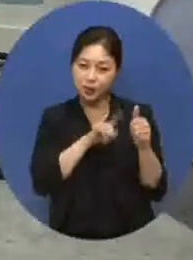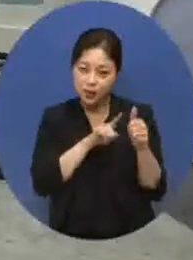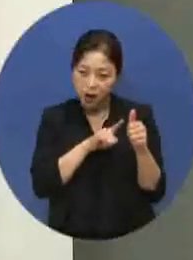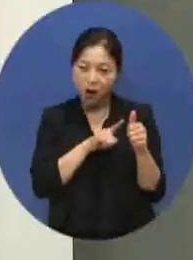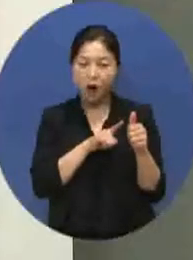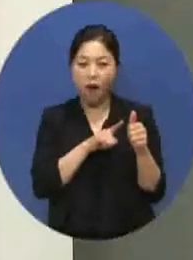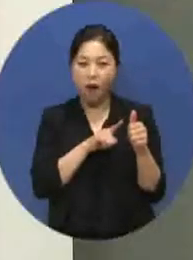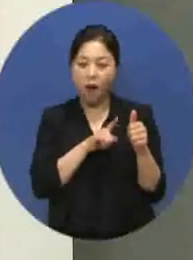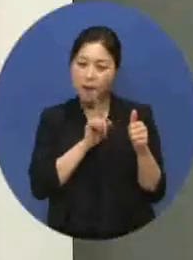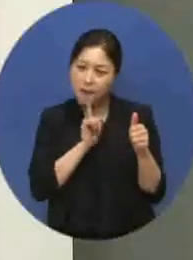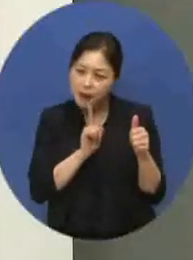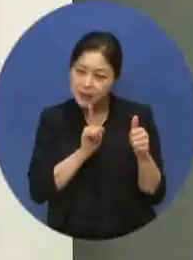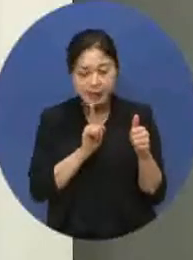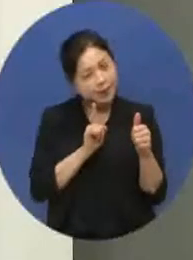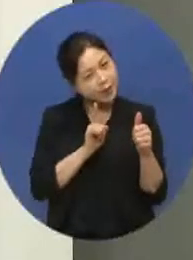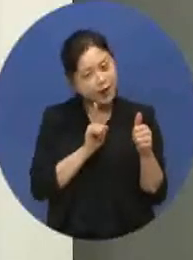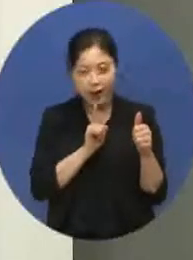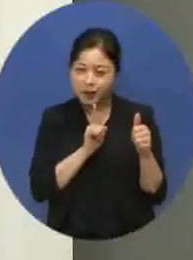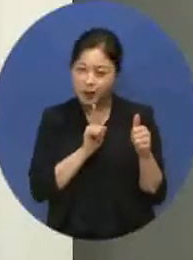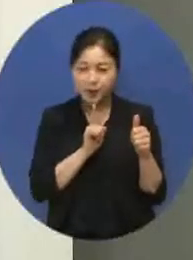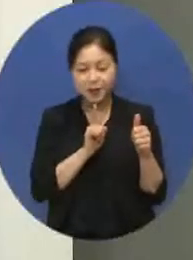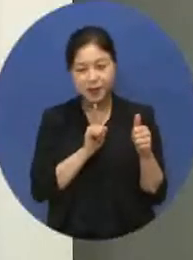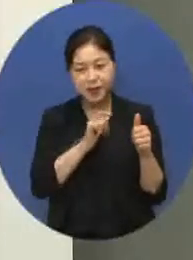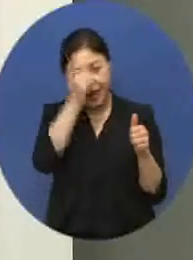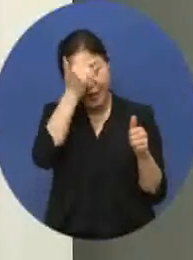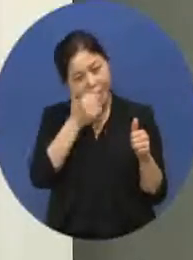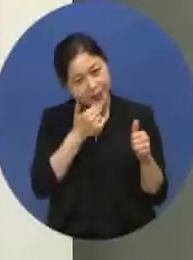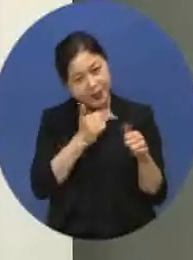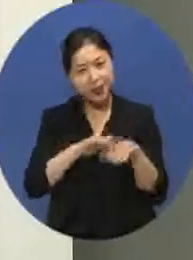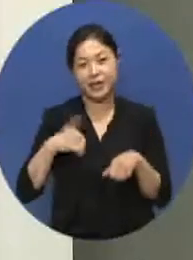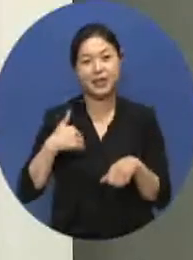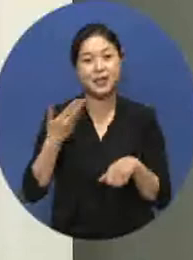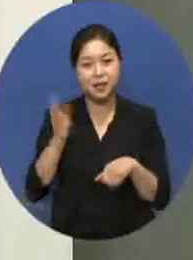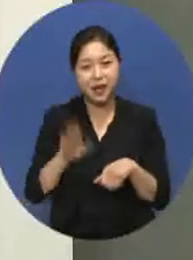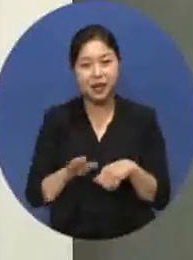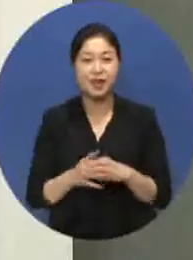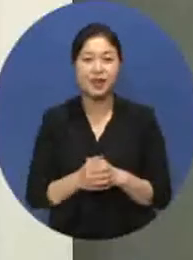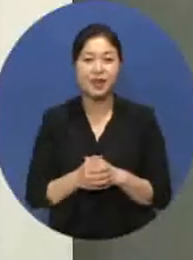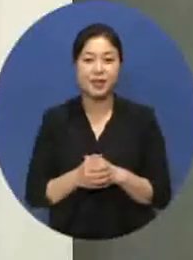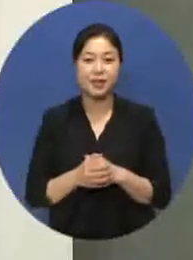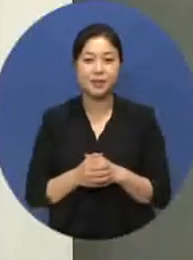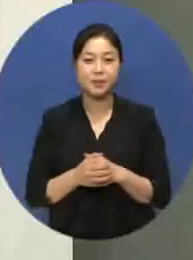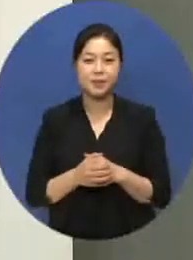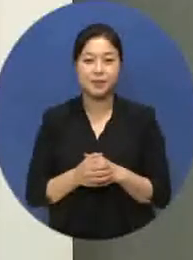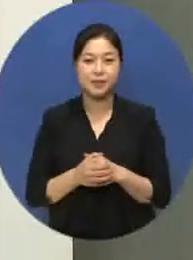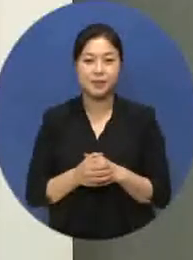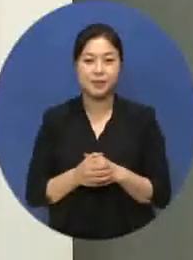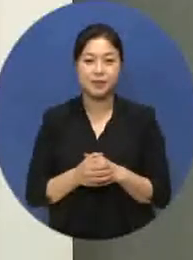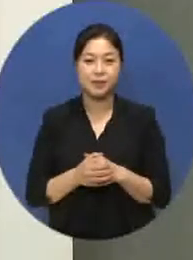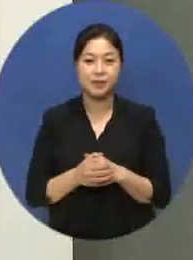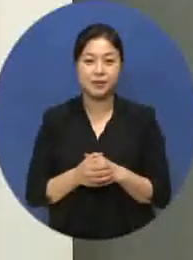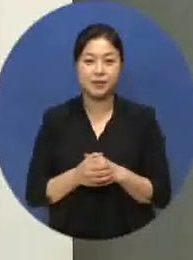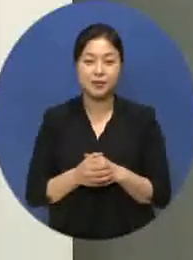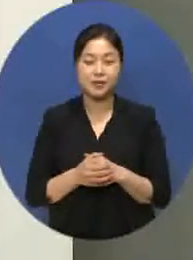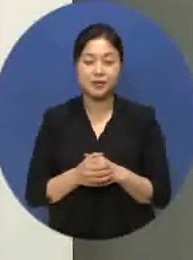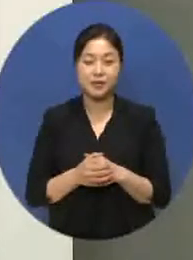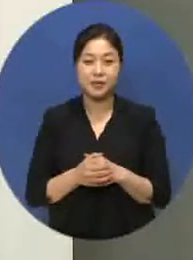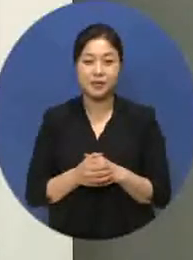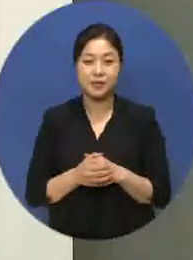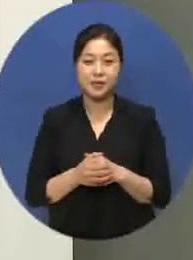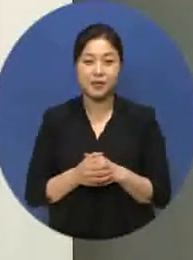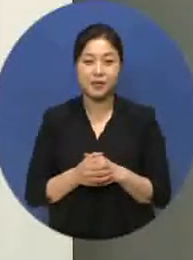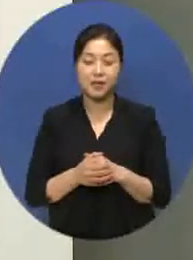혹시 결례가 될지는 모르겠습니다만은 본인한테 개인별로 많이 알려진